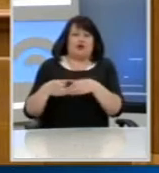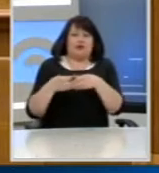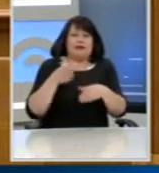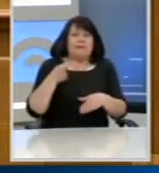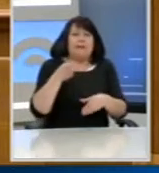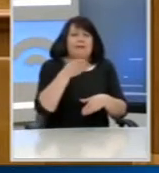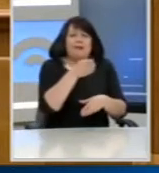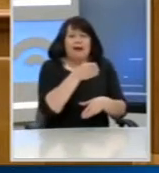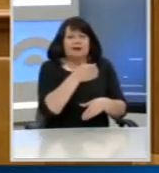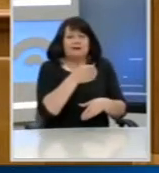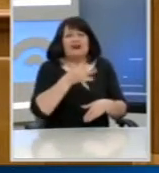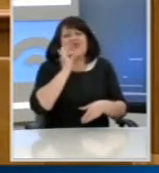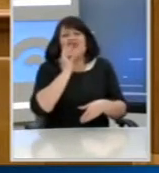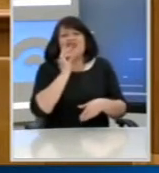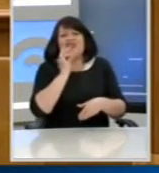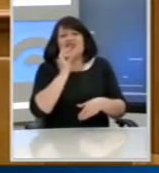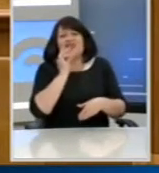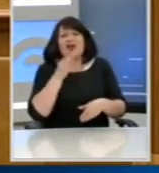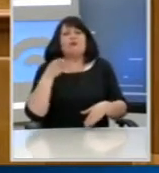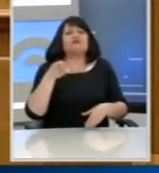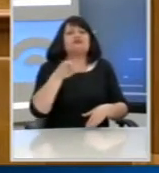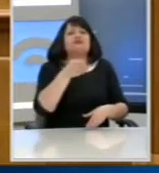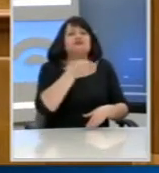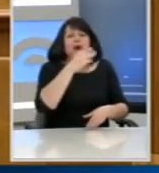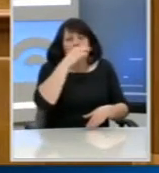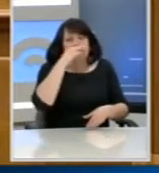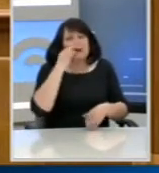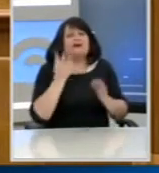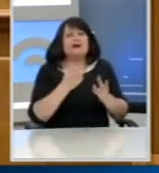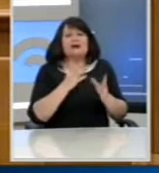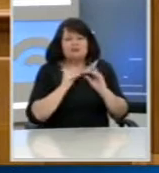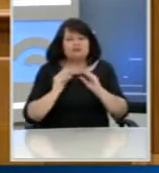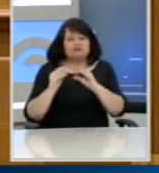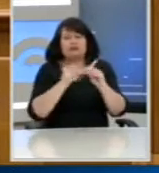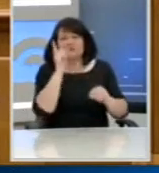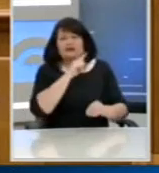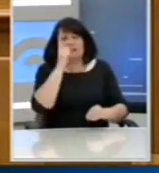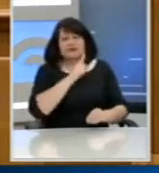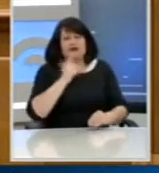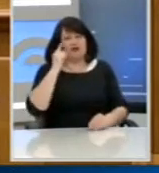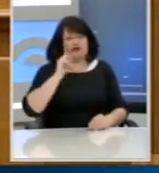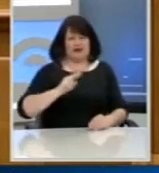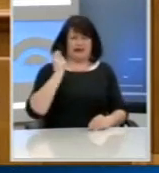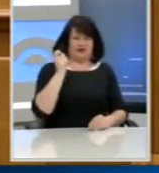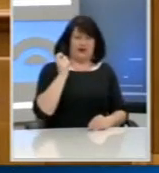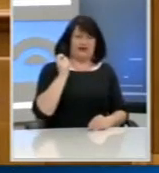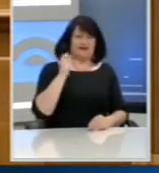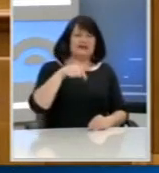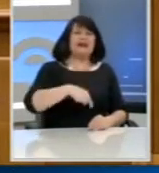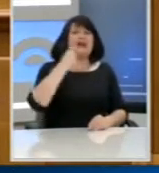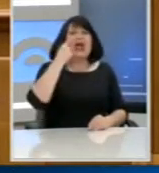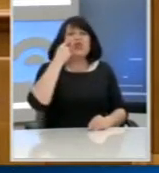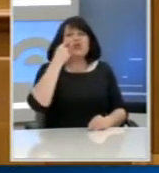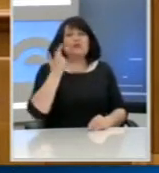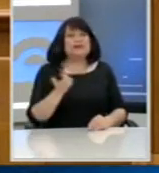στα καφενεία, ψάλλοντας το μαγκανά, λέγοντας ψέματα, νομίζουν ότι θα κάνουν αντιπολίτευση. Αντί να έρθουν να δουν τα συμφέροντα των συναδέλφων